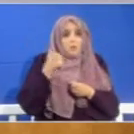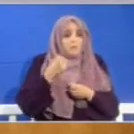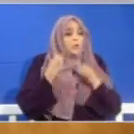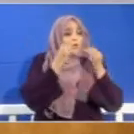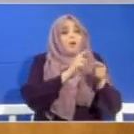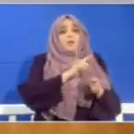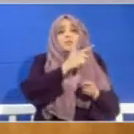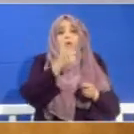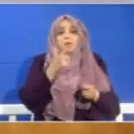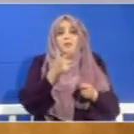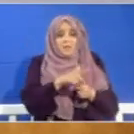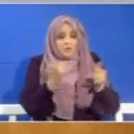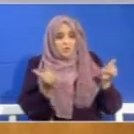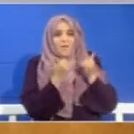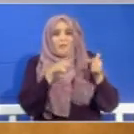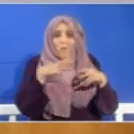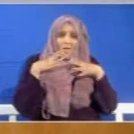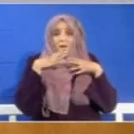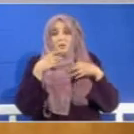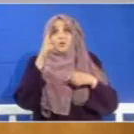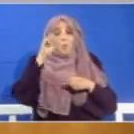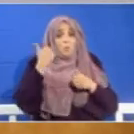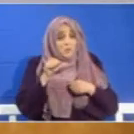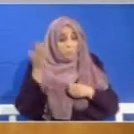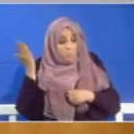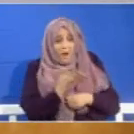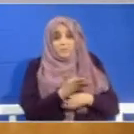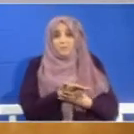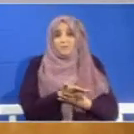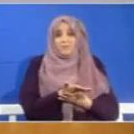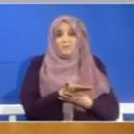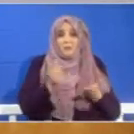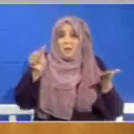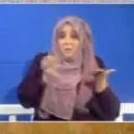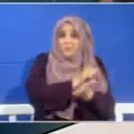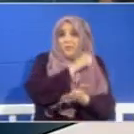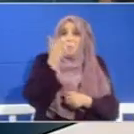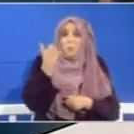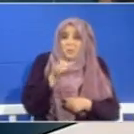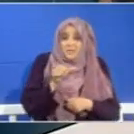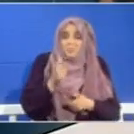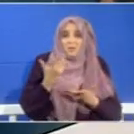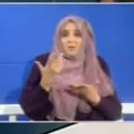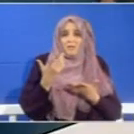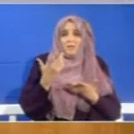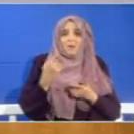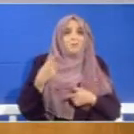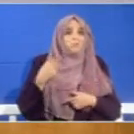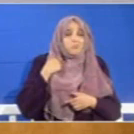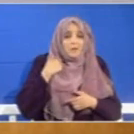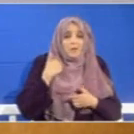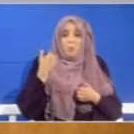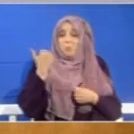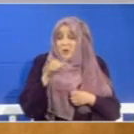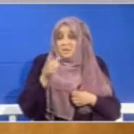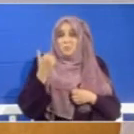على حديقتك هذا ما يزيلها من الوجود، ويأتي على غلتها فتندثر،